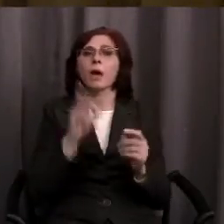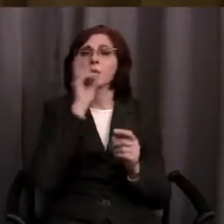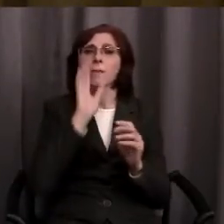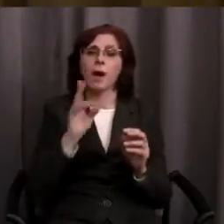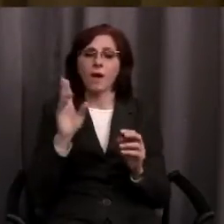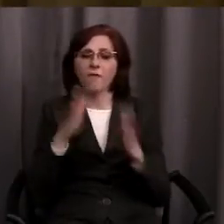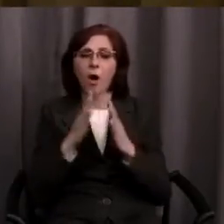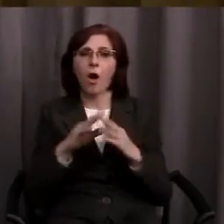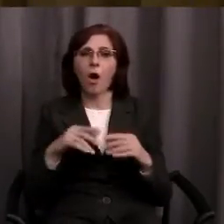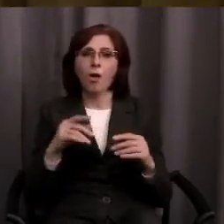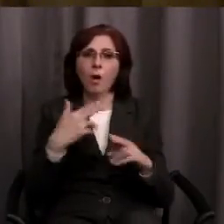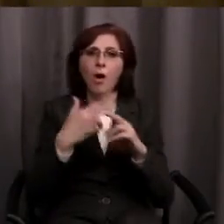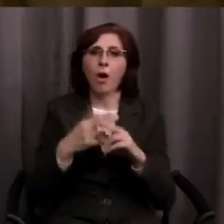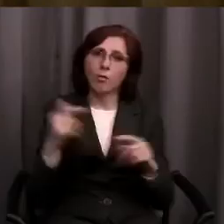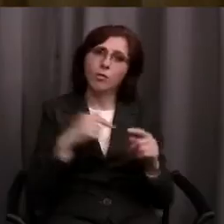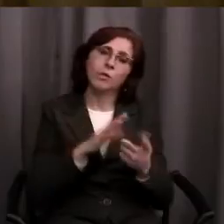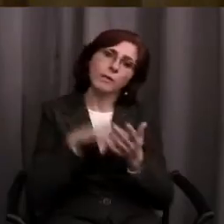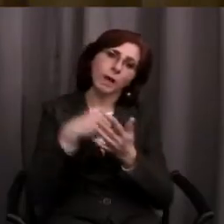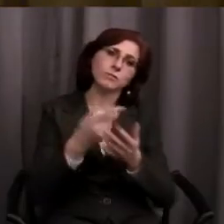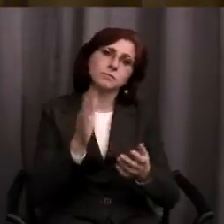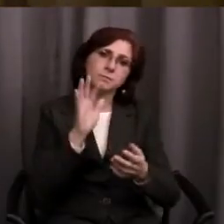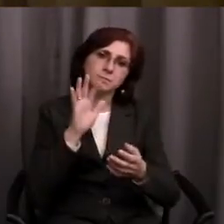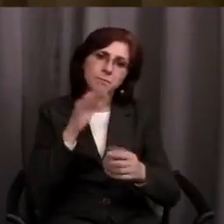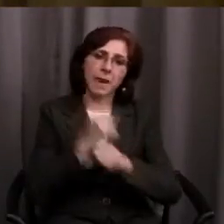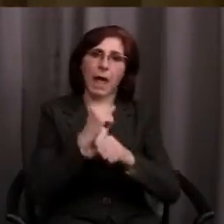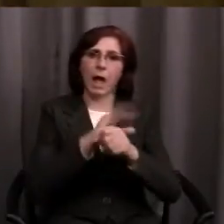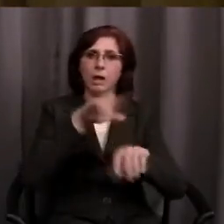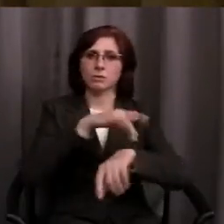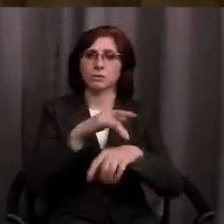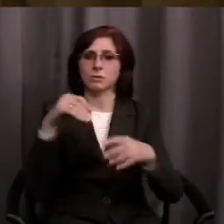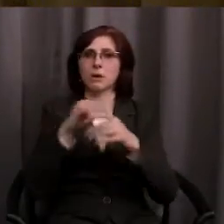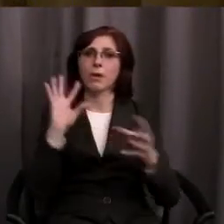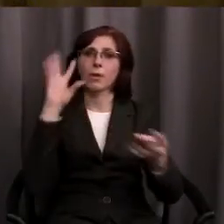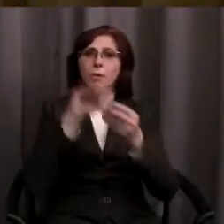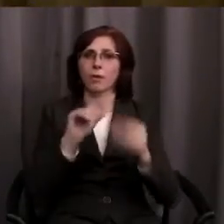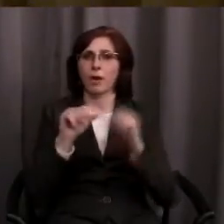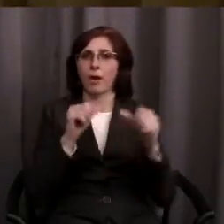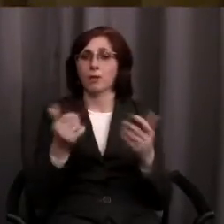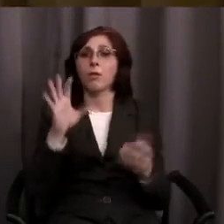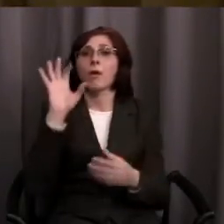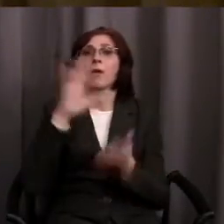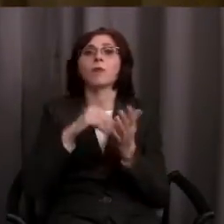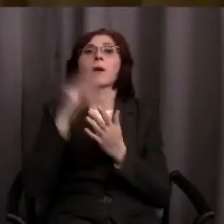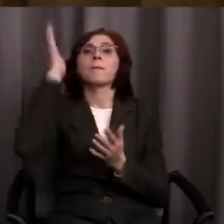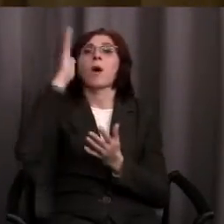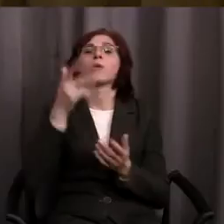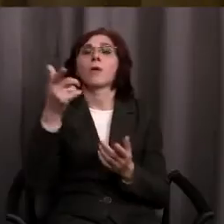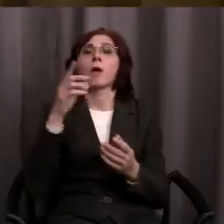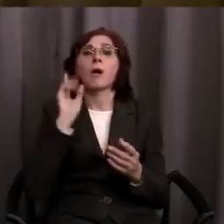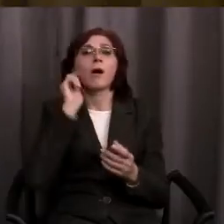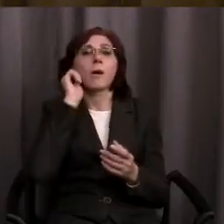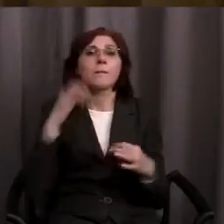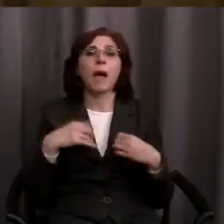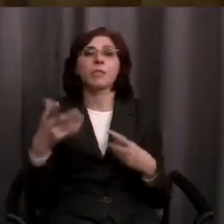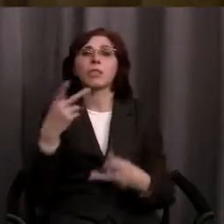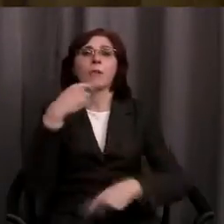jakiejś formy zatrudnienia, bo tak to potem, no tak jak pani, no nie pracując